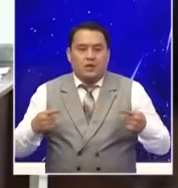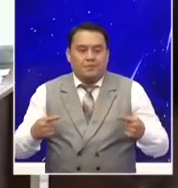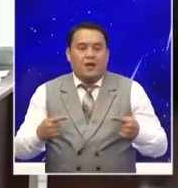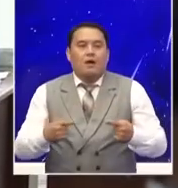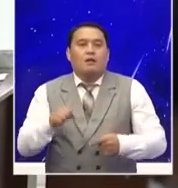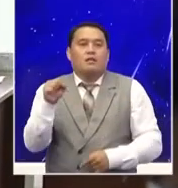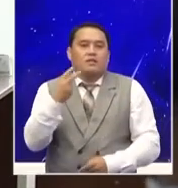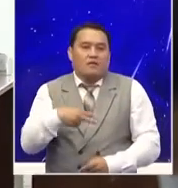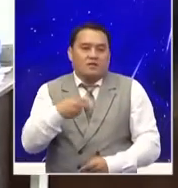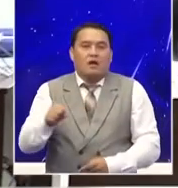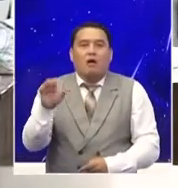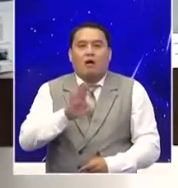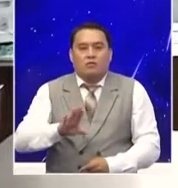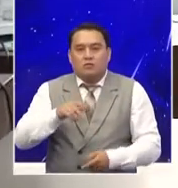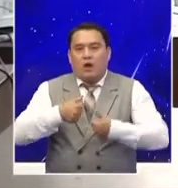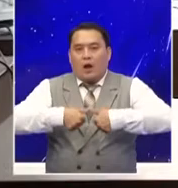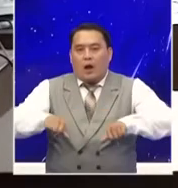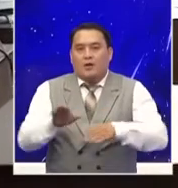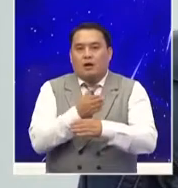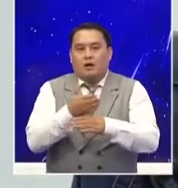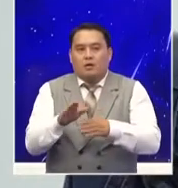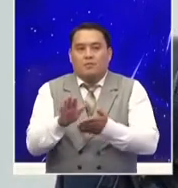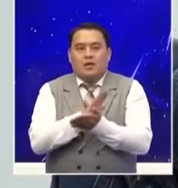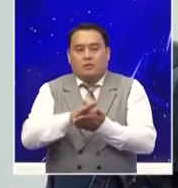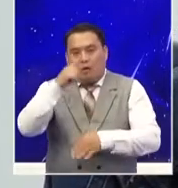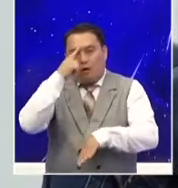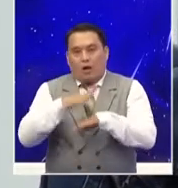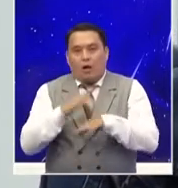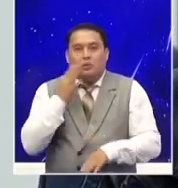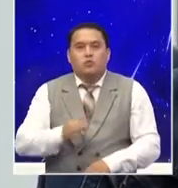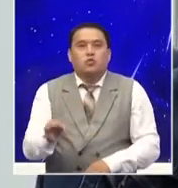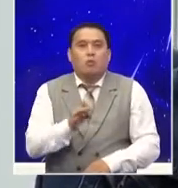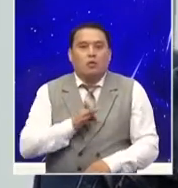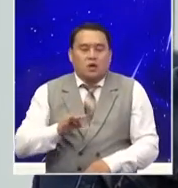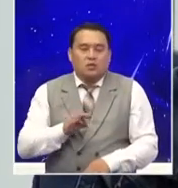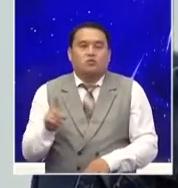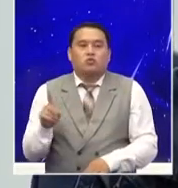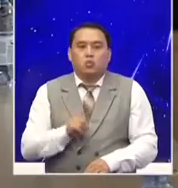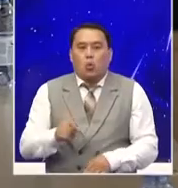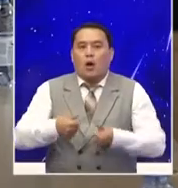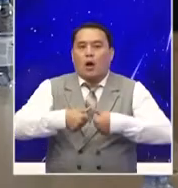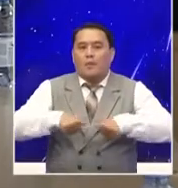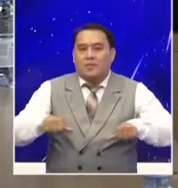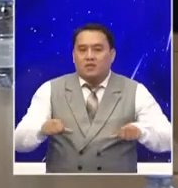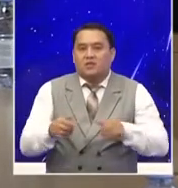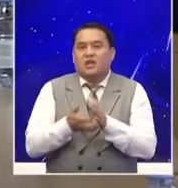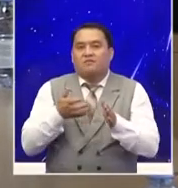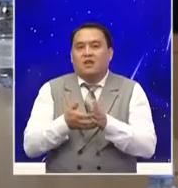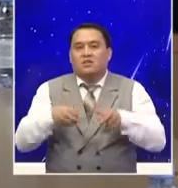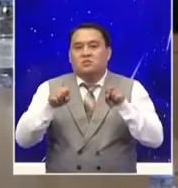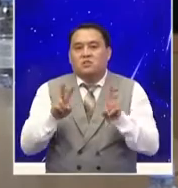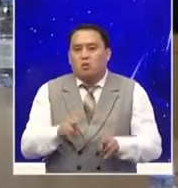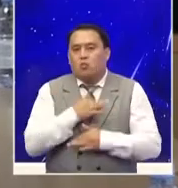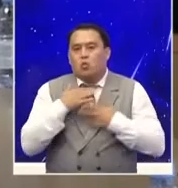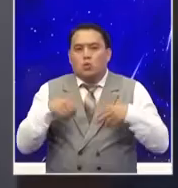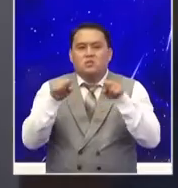20 августа состоялось заседание комиссии по распределению грантов Акима Алматинской области. Как отметили члены комиссии, дефицит кадров наблюдается по